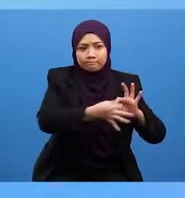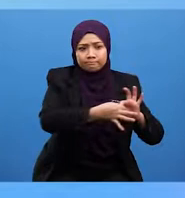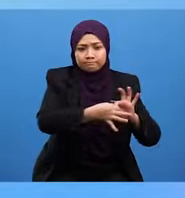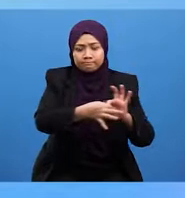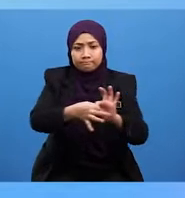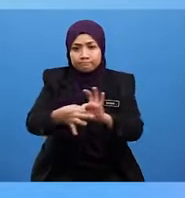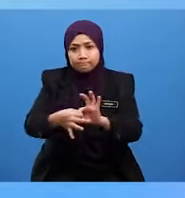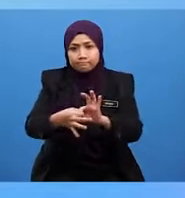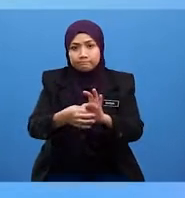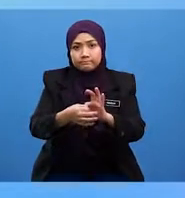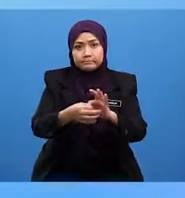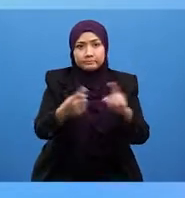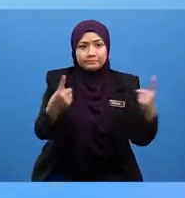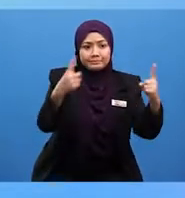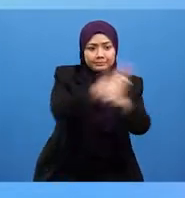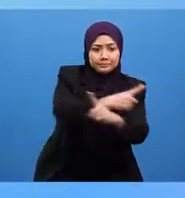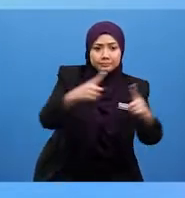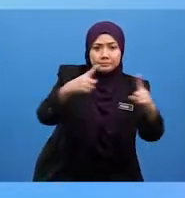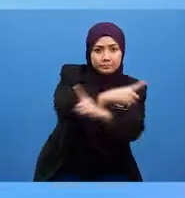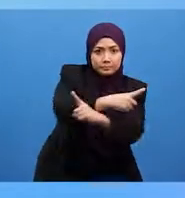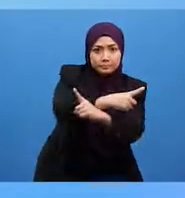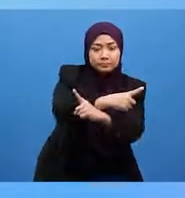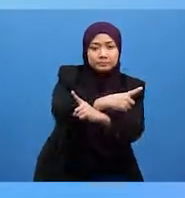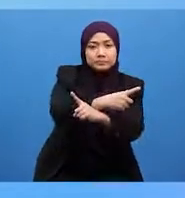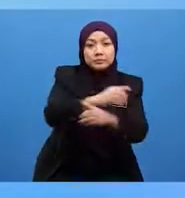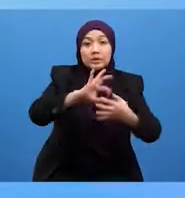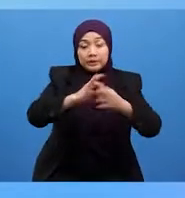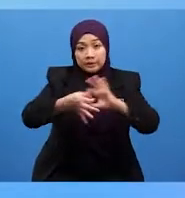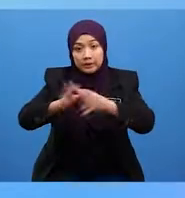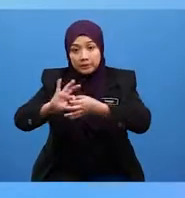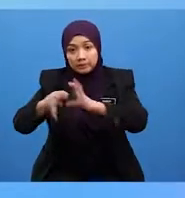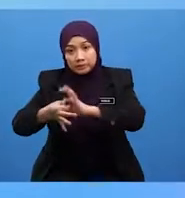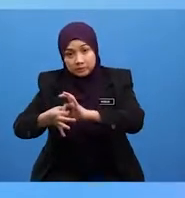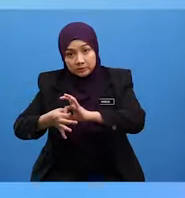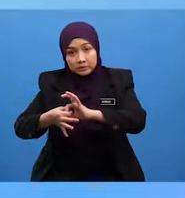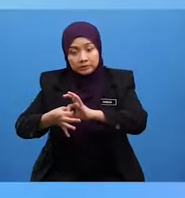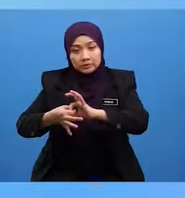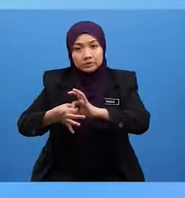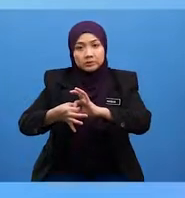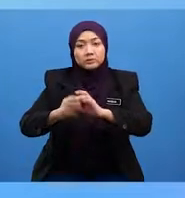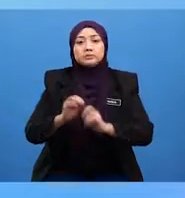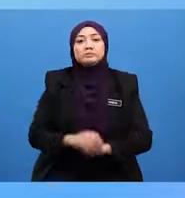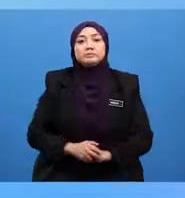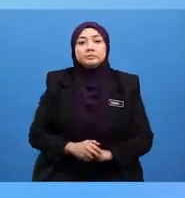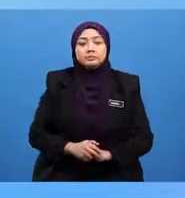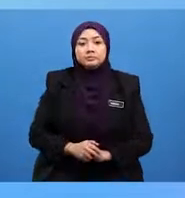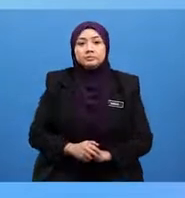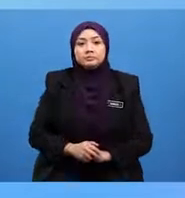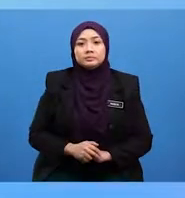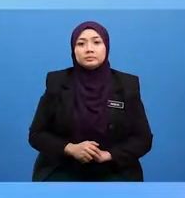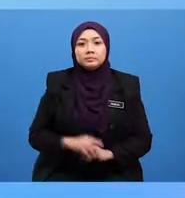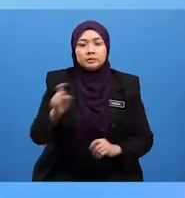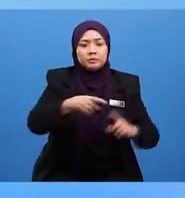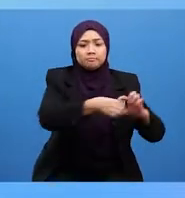silang antara rantai polimer di dalam plastik termoset tersebut.